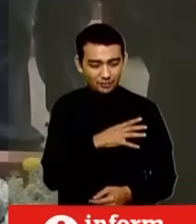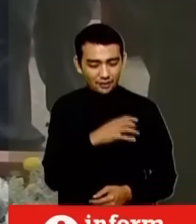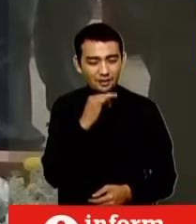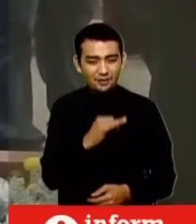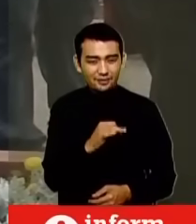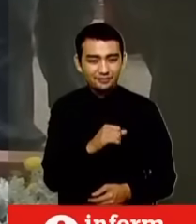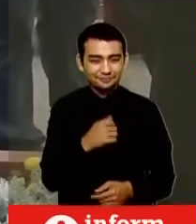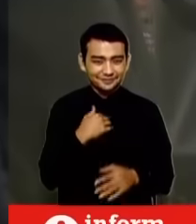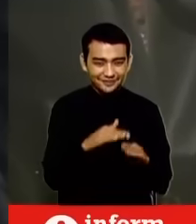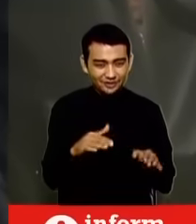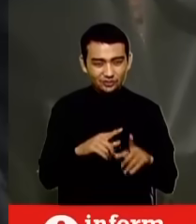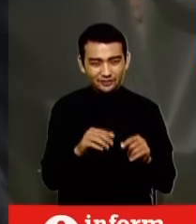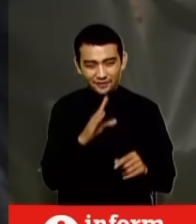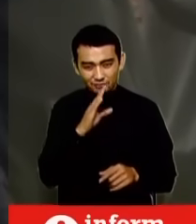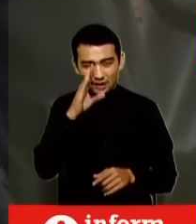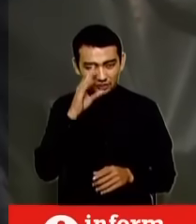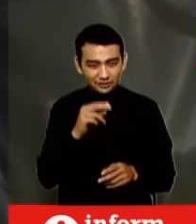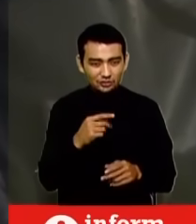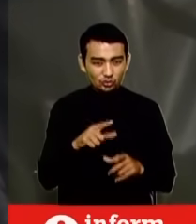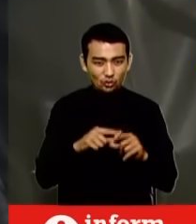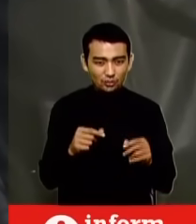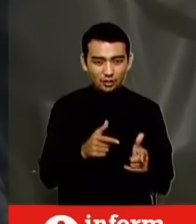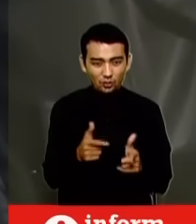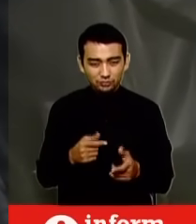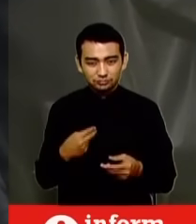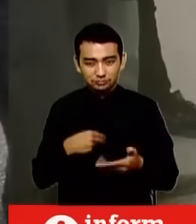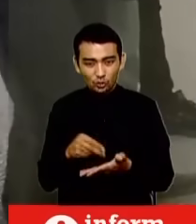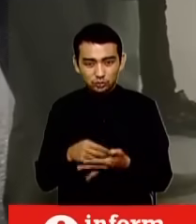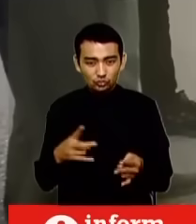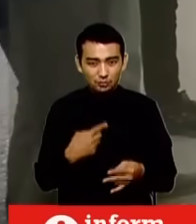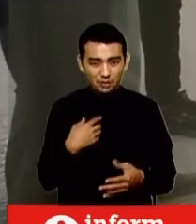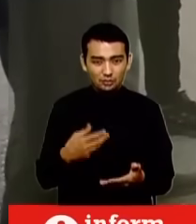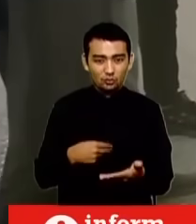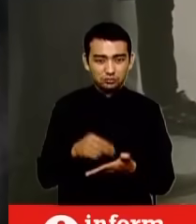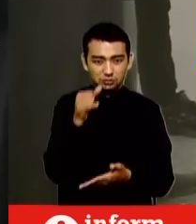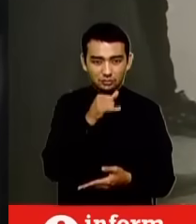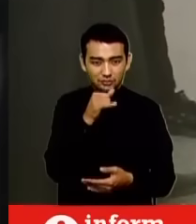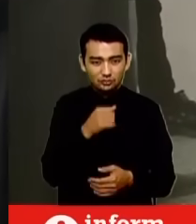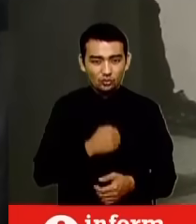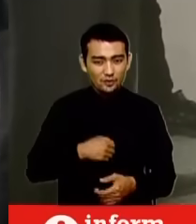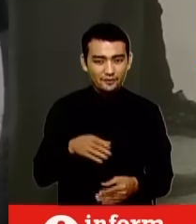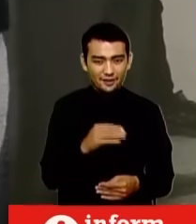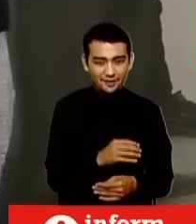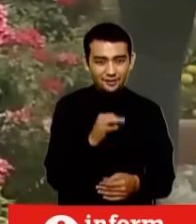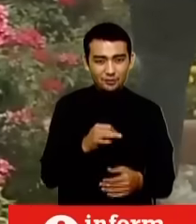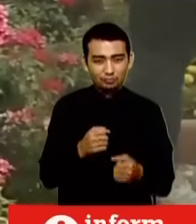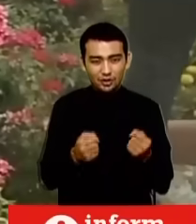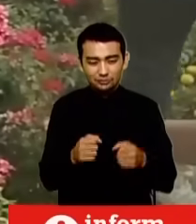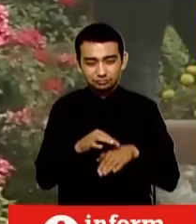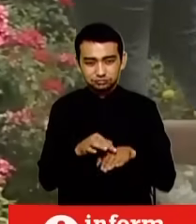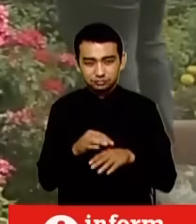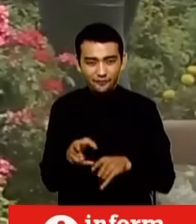сорақысы ұл-қыздарымыздың мектепке керек жарағын ала алмай отырмыз деп ашулы. Әбден сабыры таусылған су таситын көліктің бір топ